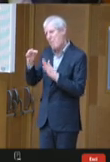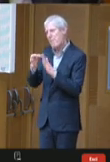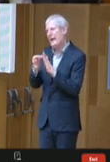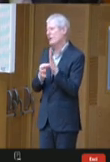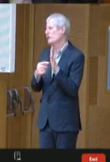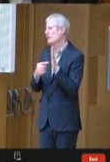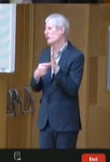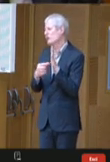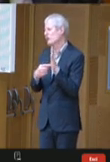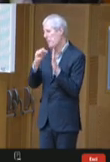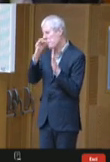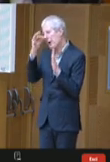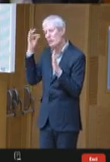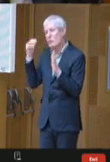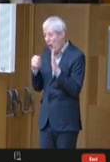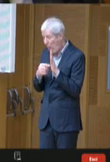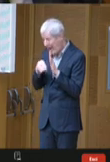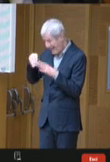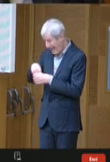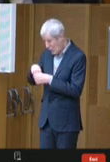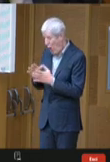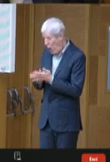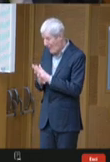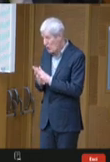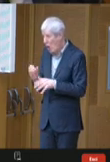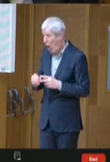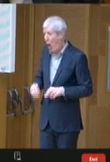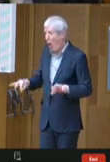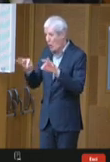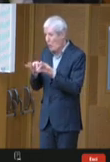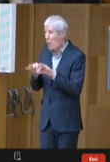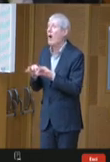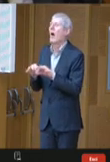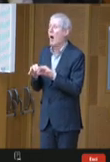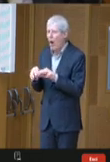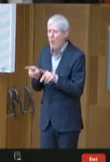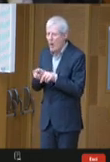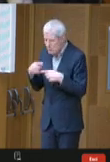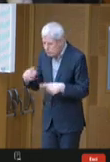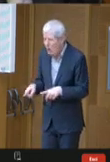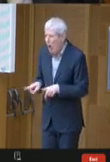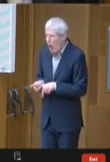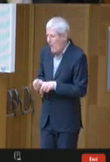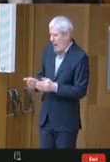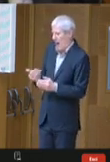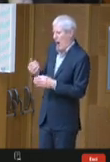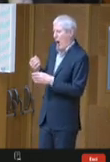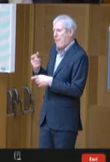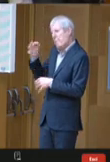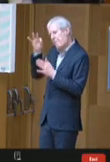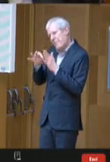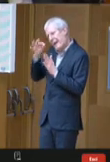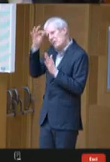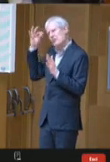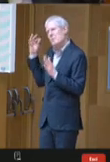ripresi all'interno della convenzione dell'ONU altro che non sono il preludio di quei principi costituzionali che sono presenti nel